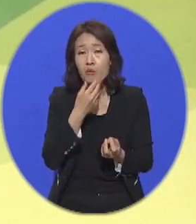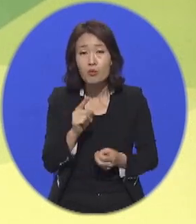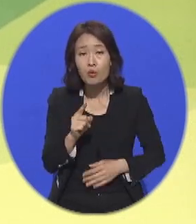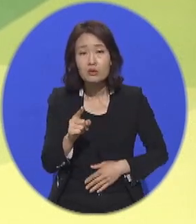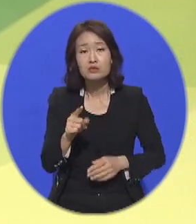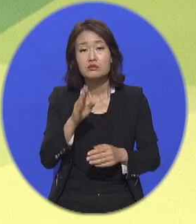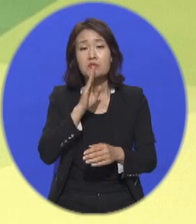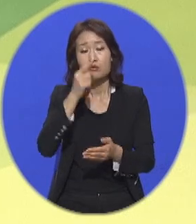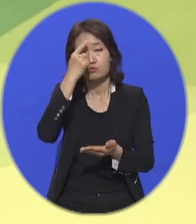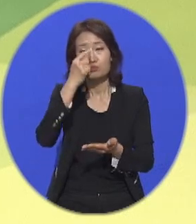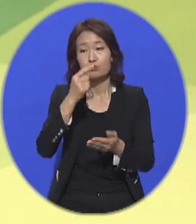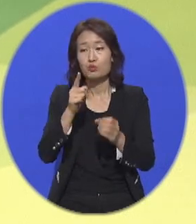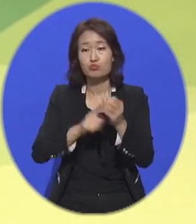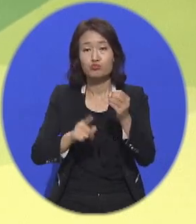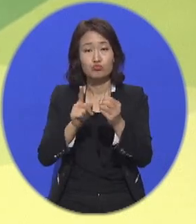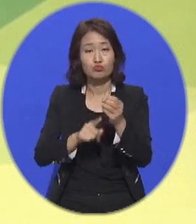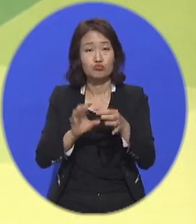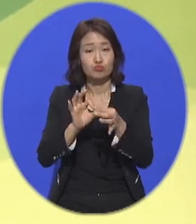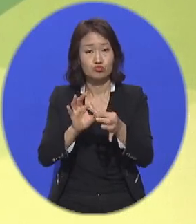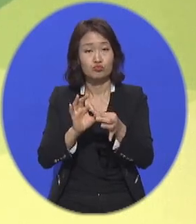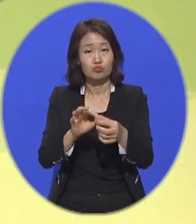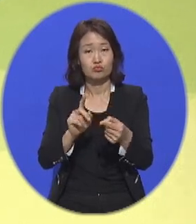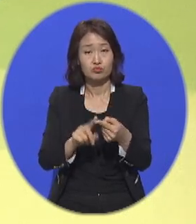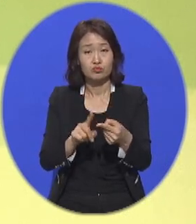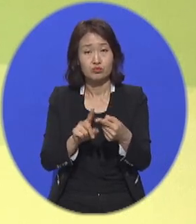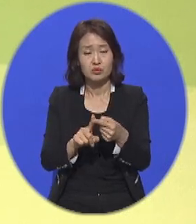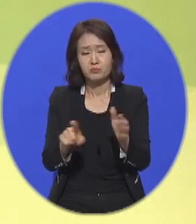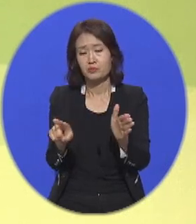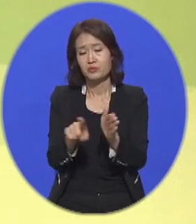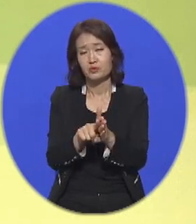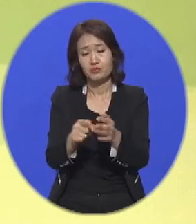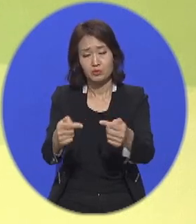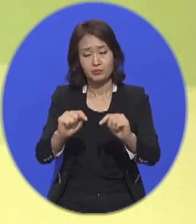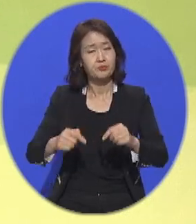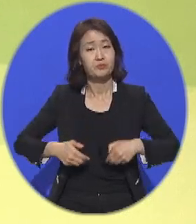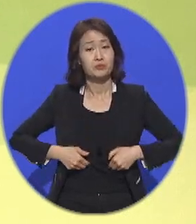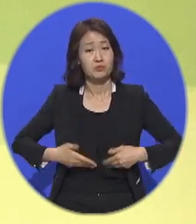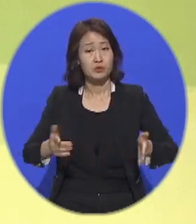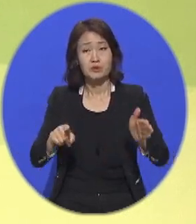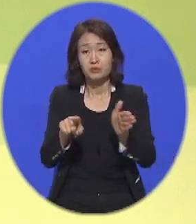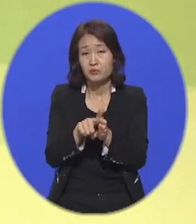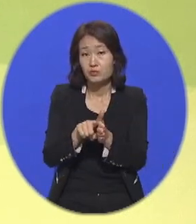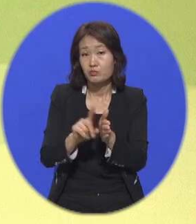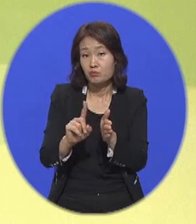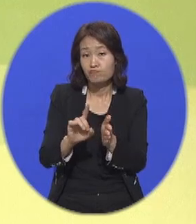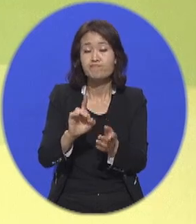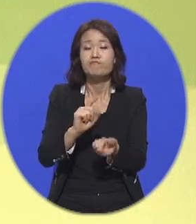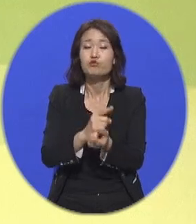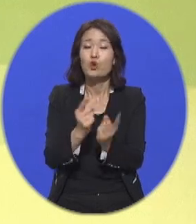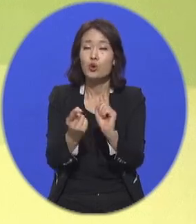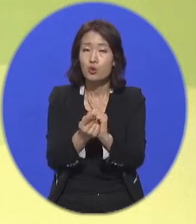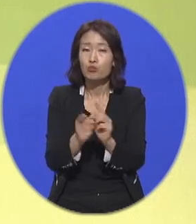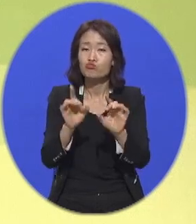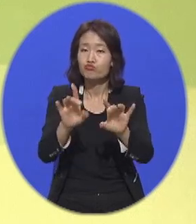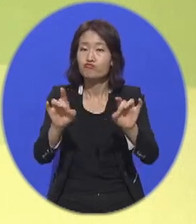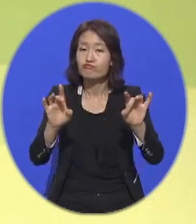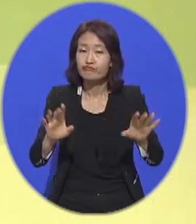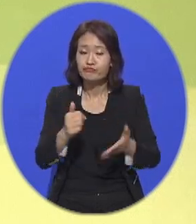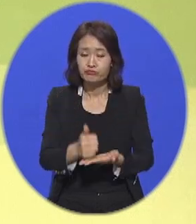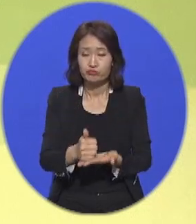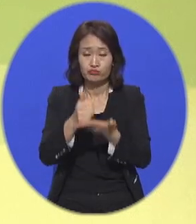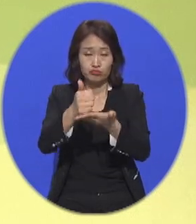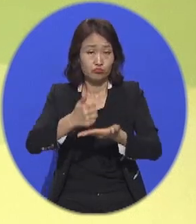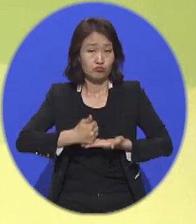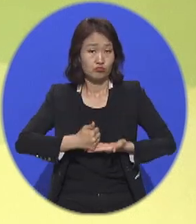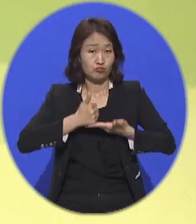이때의 불교라는 것은 신앙적으로 들어오실 필요 없습니다. 신앙은 서로 각자가 존중을 하면서 가야 될 것입니다.